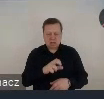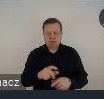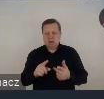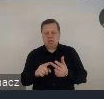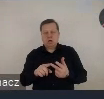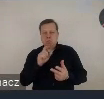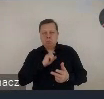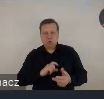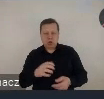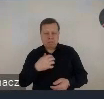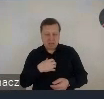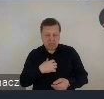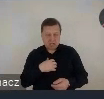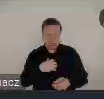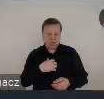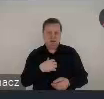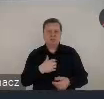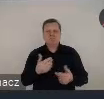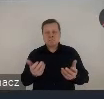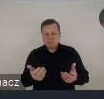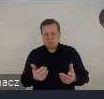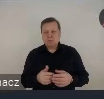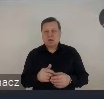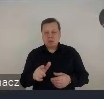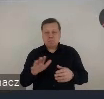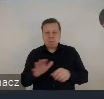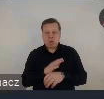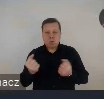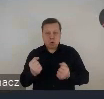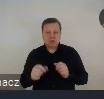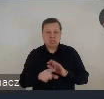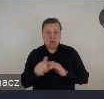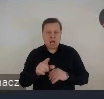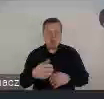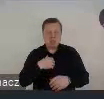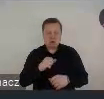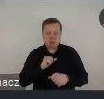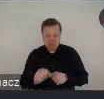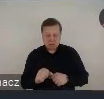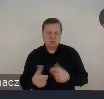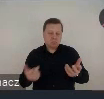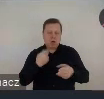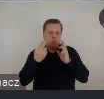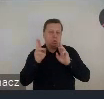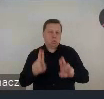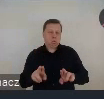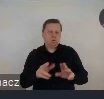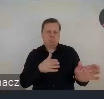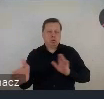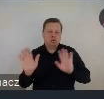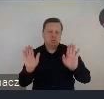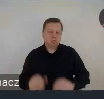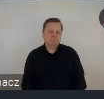dyrektora biura i mamy dla dyrektora biura pełnomocnictwo, no to uznajemy, że wszystko jest w